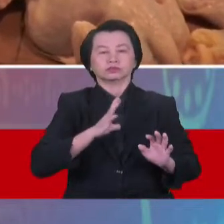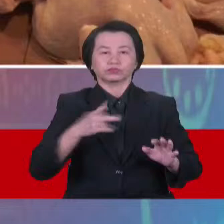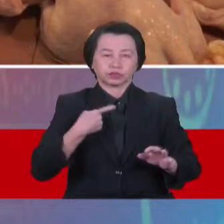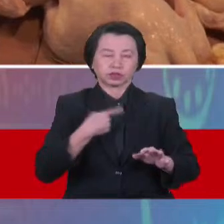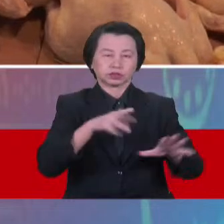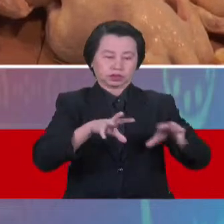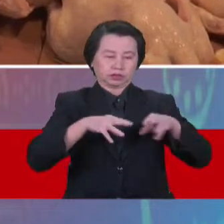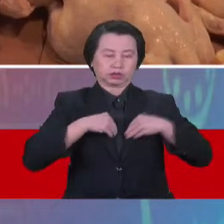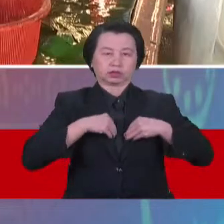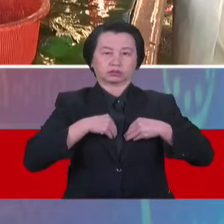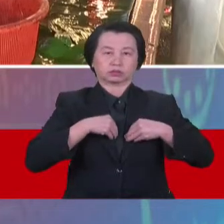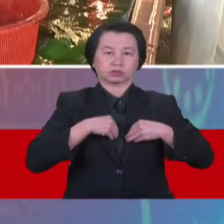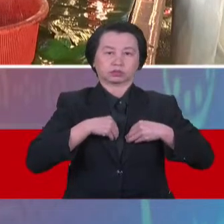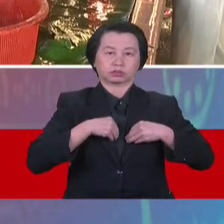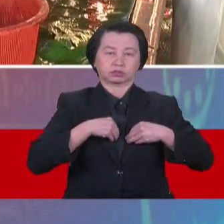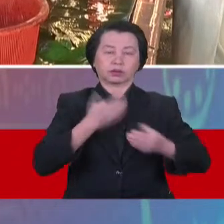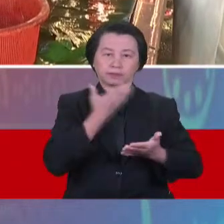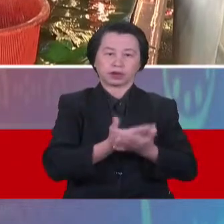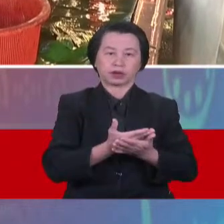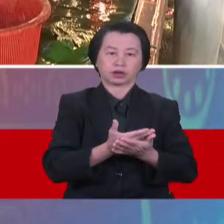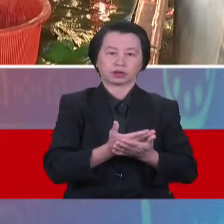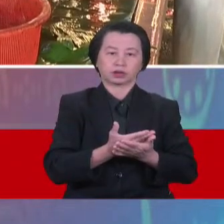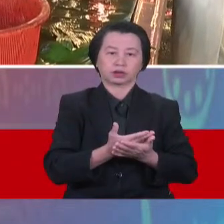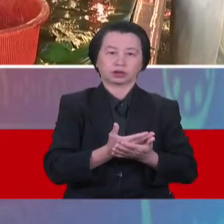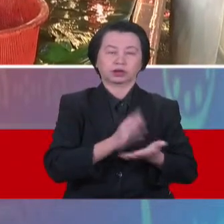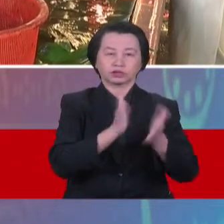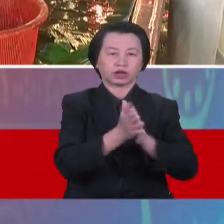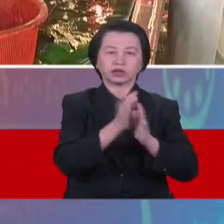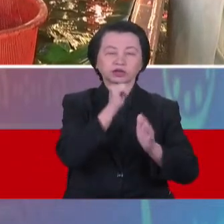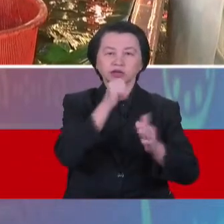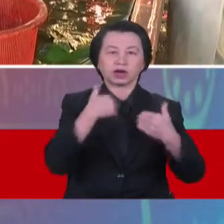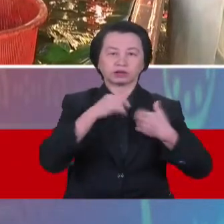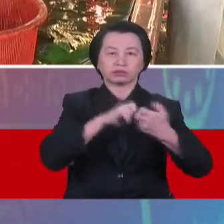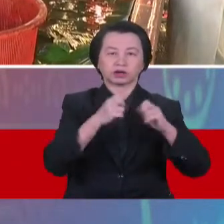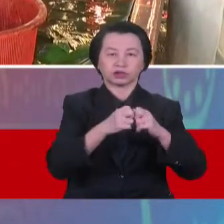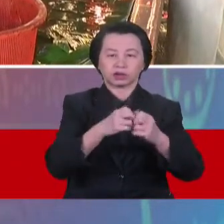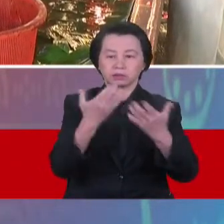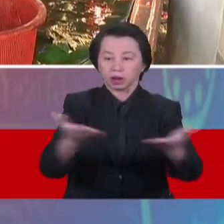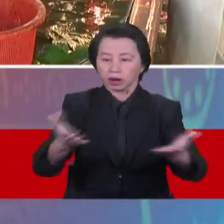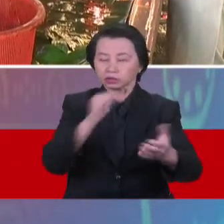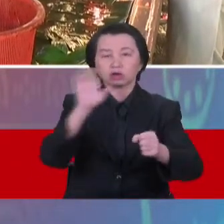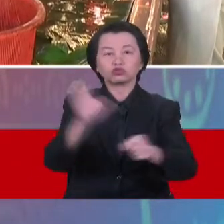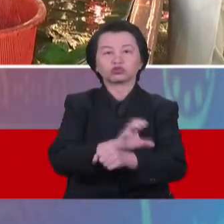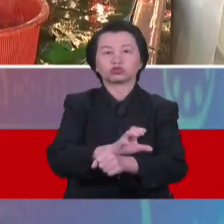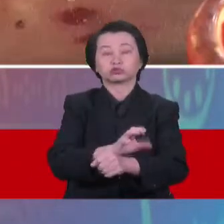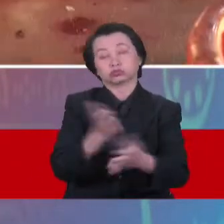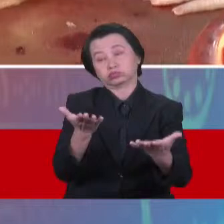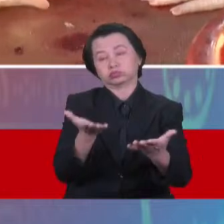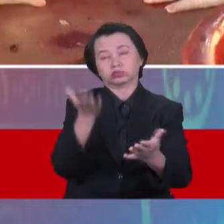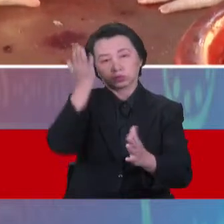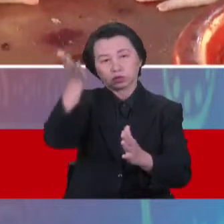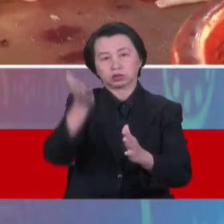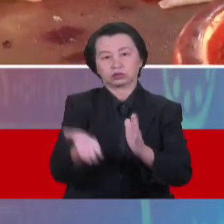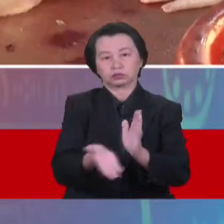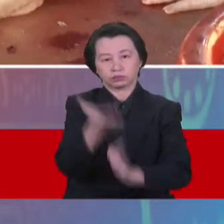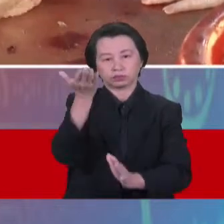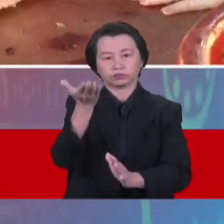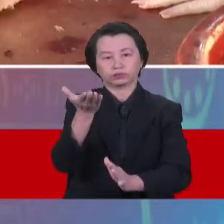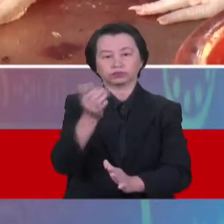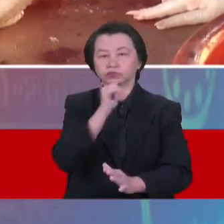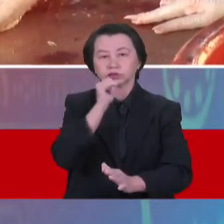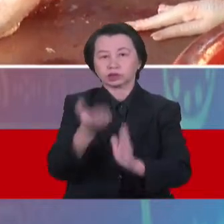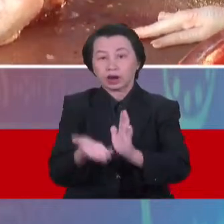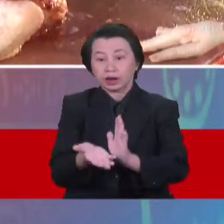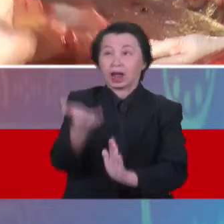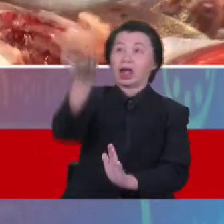tidaklah terlalu mendadak nanti. Jadi kita berharaplah ini akan berlaku naik tapi tidak terlalu naik